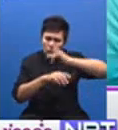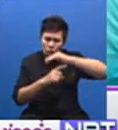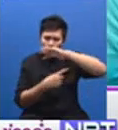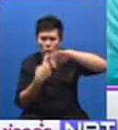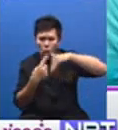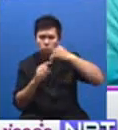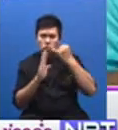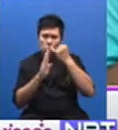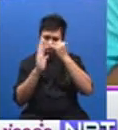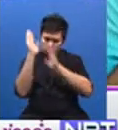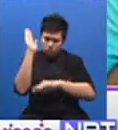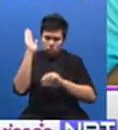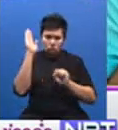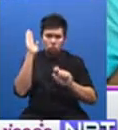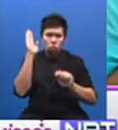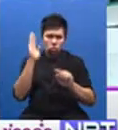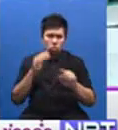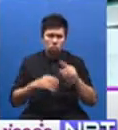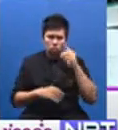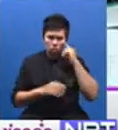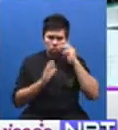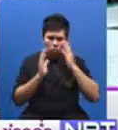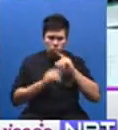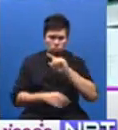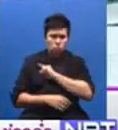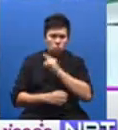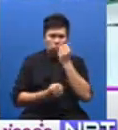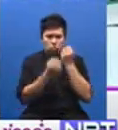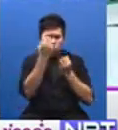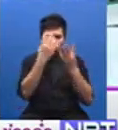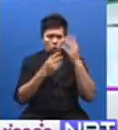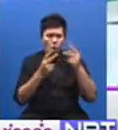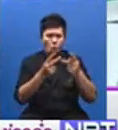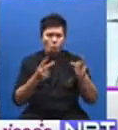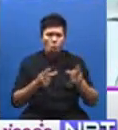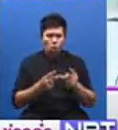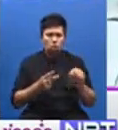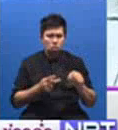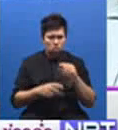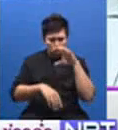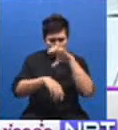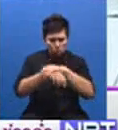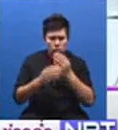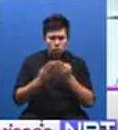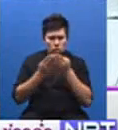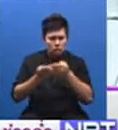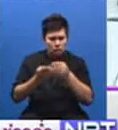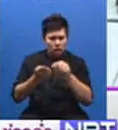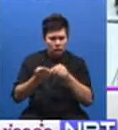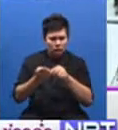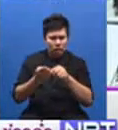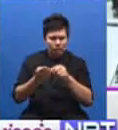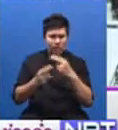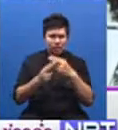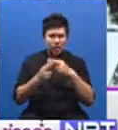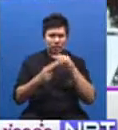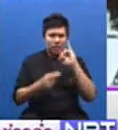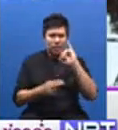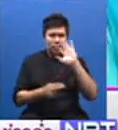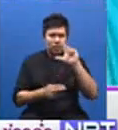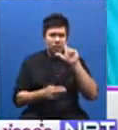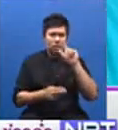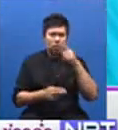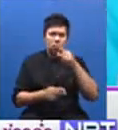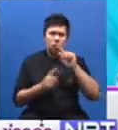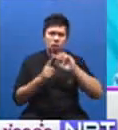ล้อมจังหวัดสตูลได้รับแจ้งจากเจ้าหน้าที่อุทยานแห่งชาติตารูเตาว่าได้จับกุมเรือประมุงชัยตระกา 5ซึ่งถูกดัด